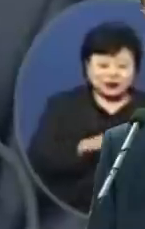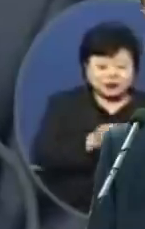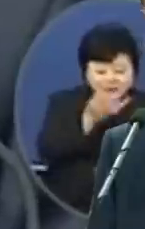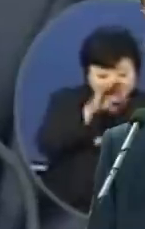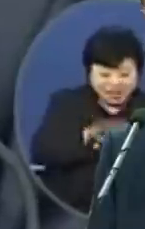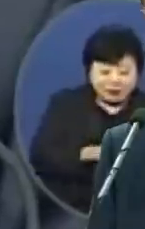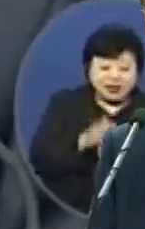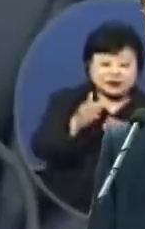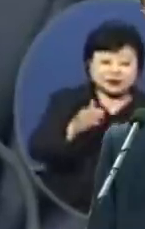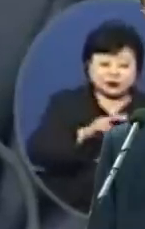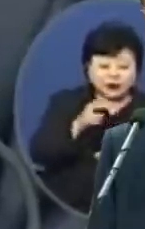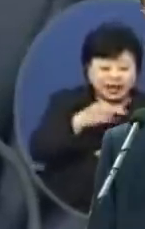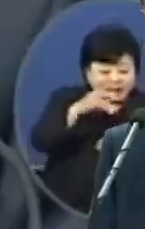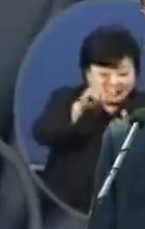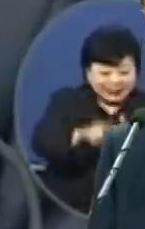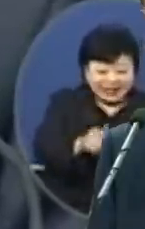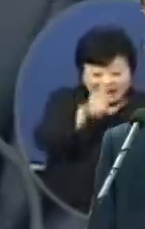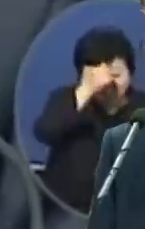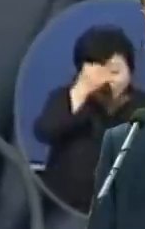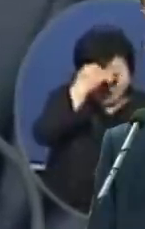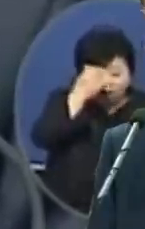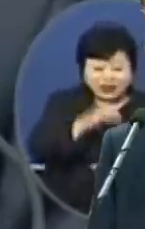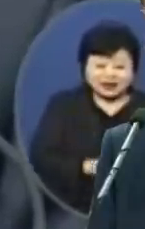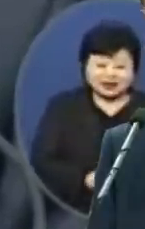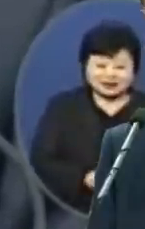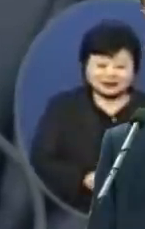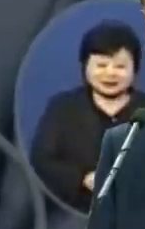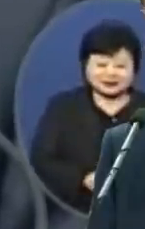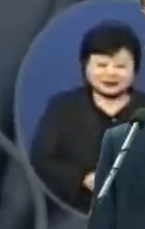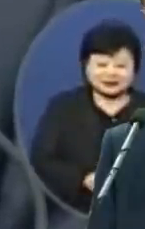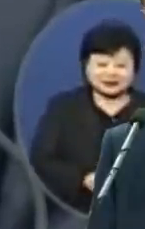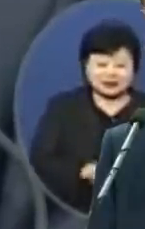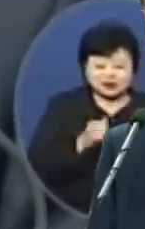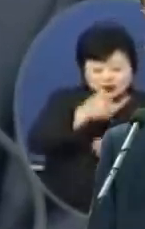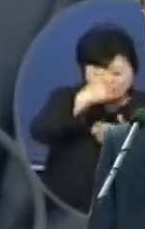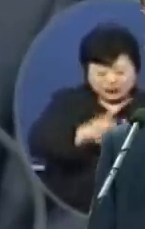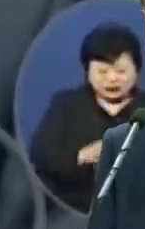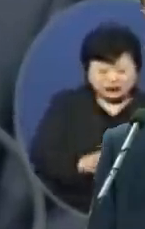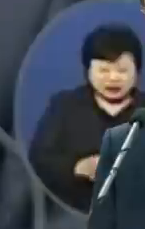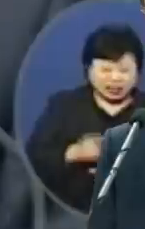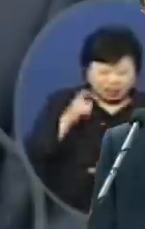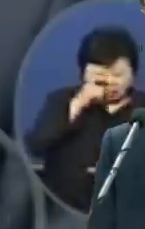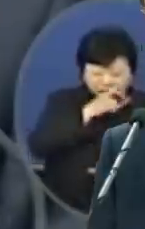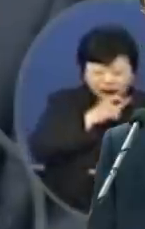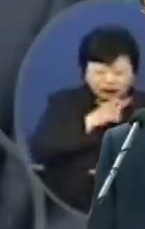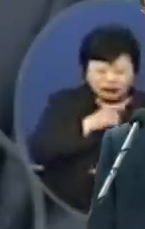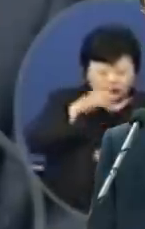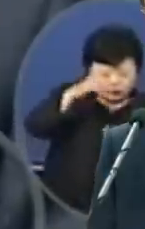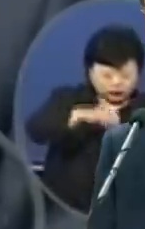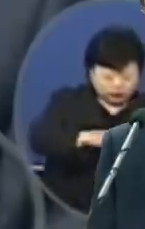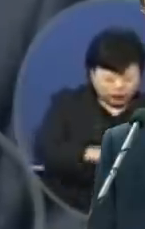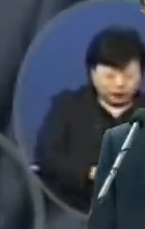예배를 드리고 나갈 때 아담과 하와가 타락해서 우리에게 넘겨준 유전의